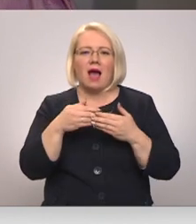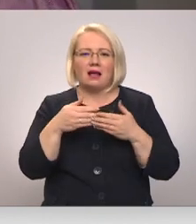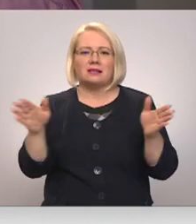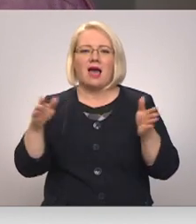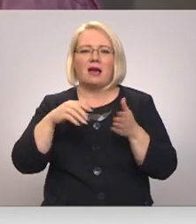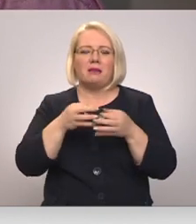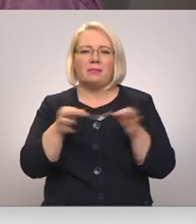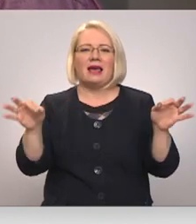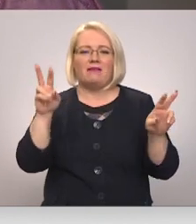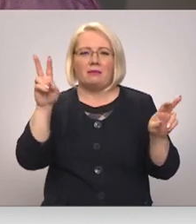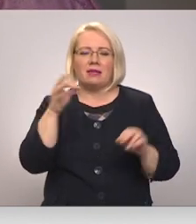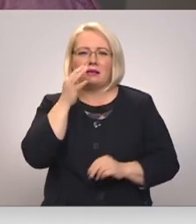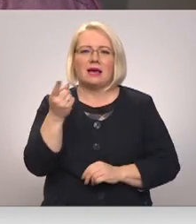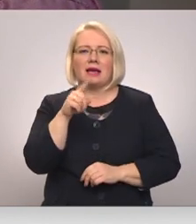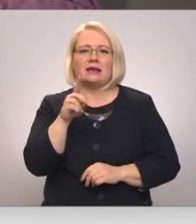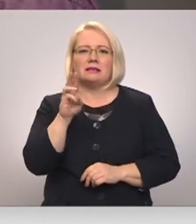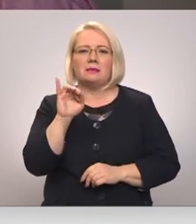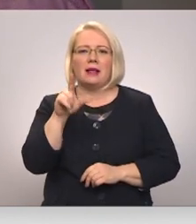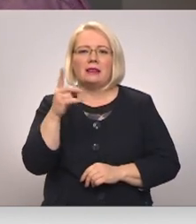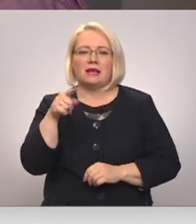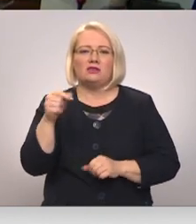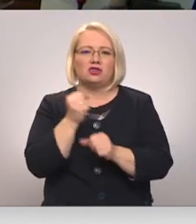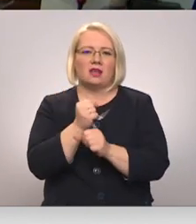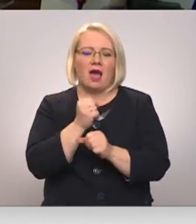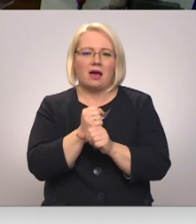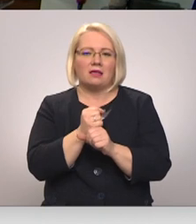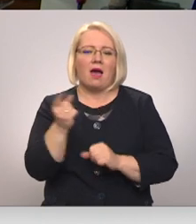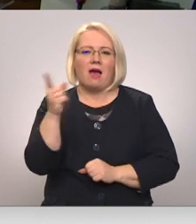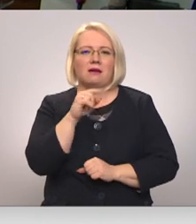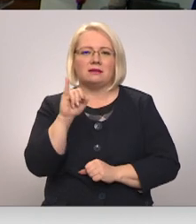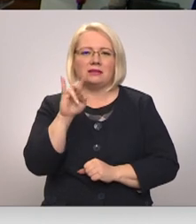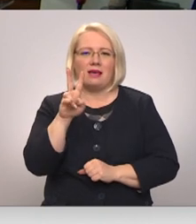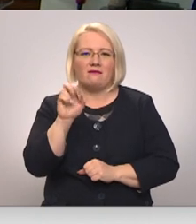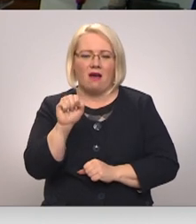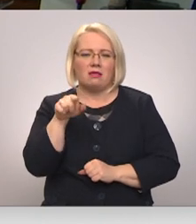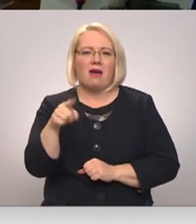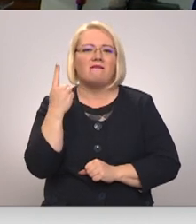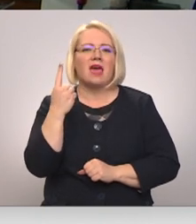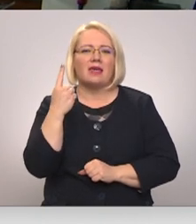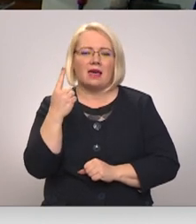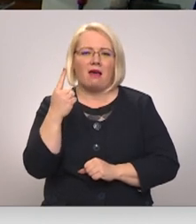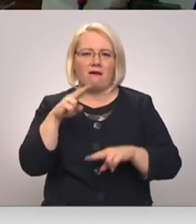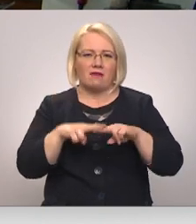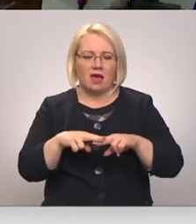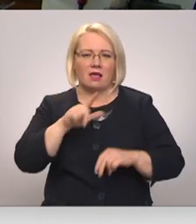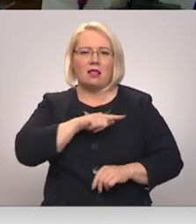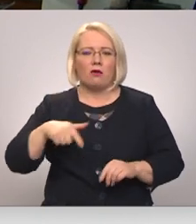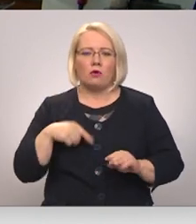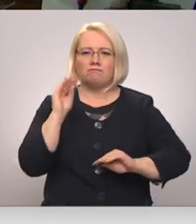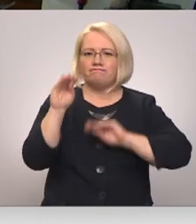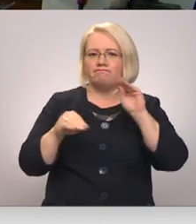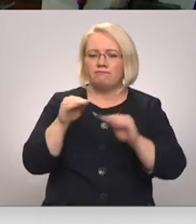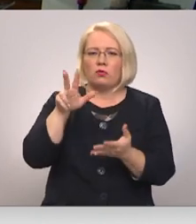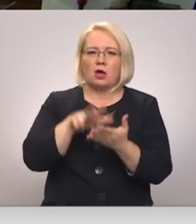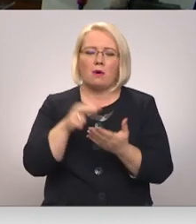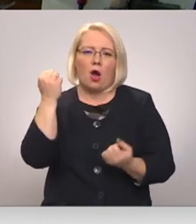arī Normundam Smiltniekam, kurš strādā sociālās integrācijas valsts aģentūrā. Tā ir vienīgā institūcija Latvijā, kur aprīko un apstiprina